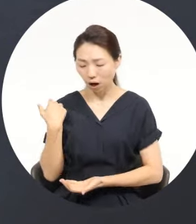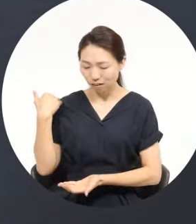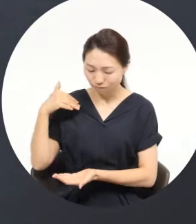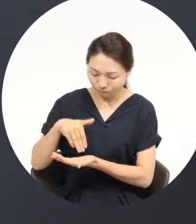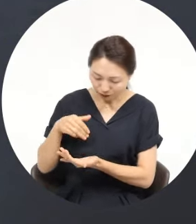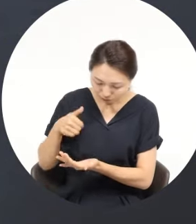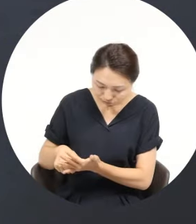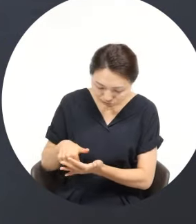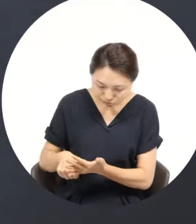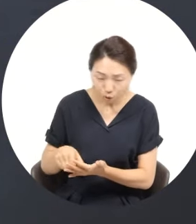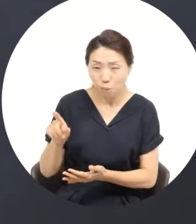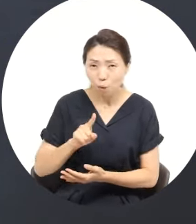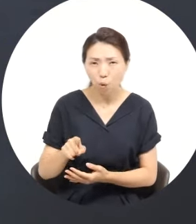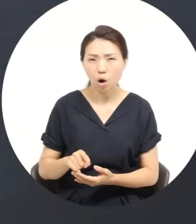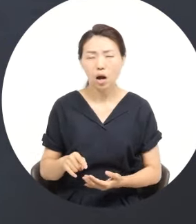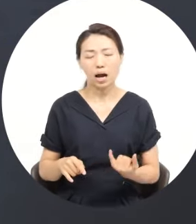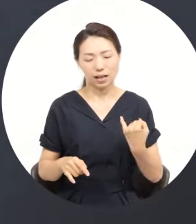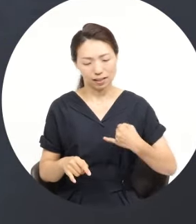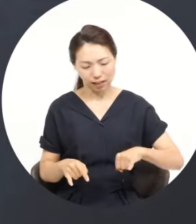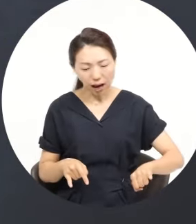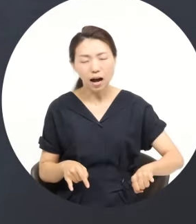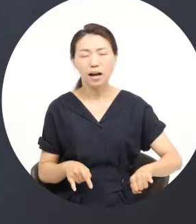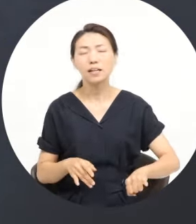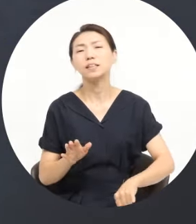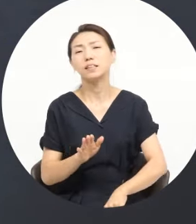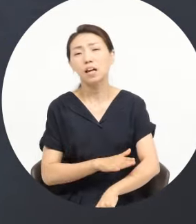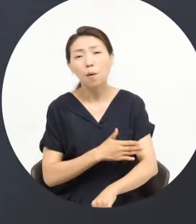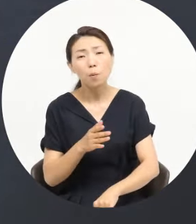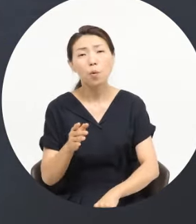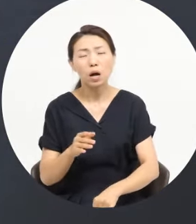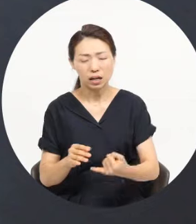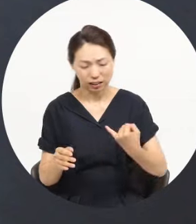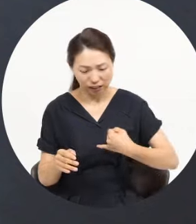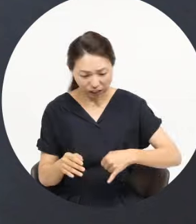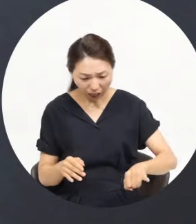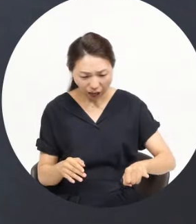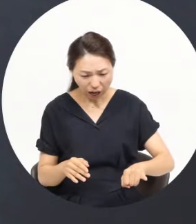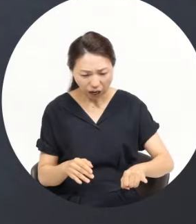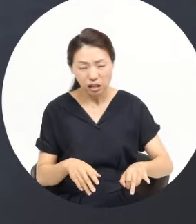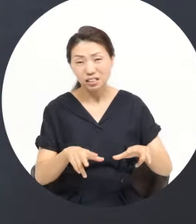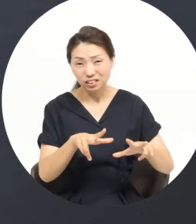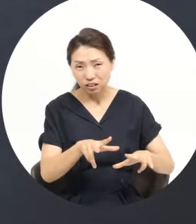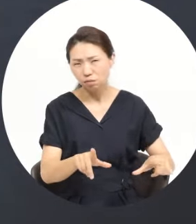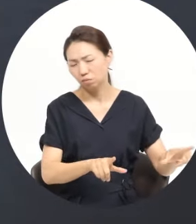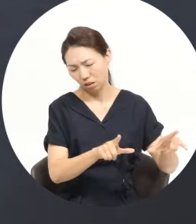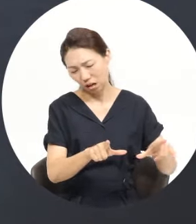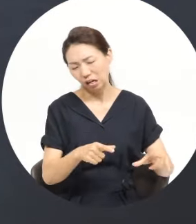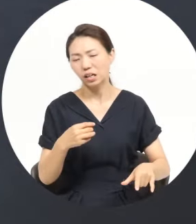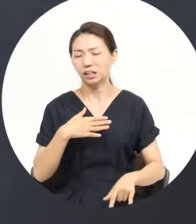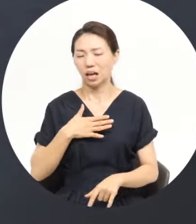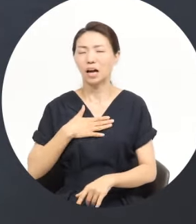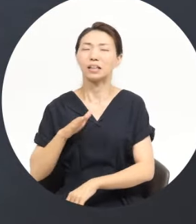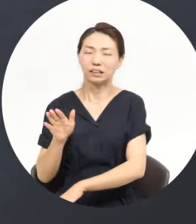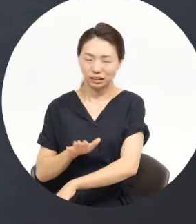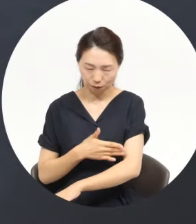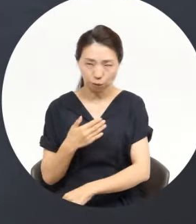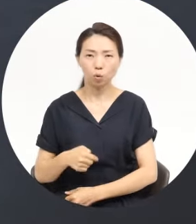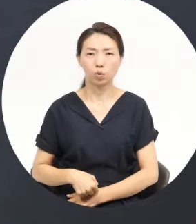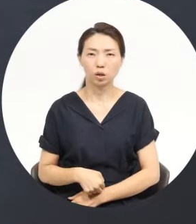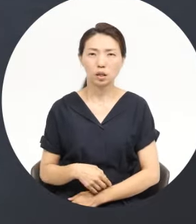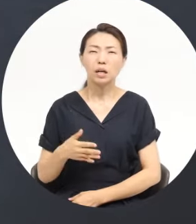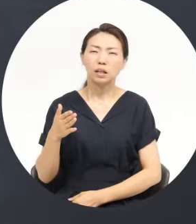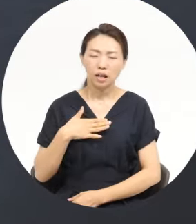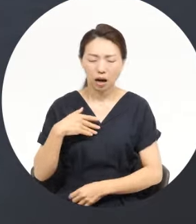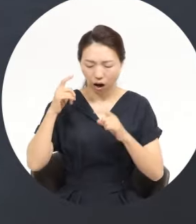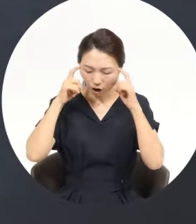다 나의 어리석고 나의 잘못이다. 이 잘못의 핵심은 어리석음이에요. 나의 어리석음이었다. 이렇게